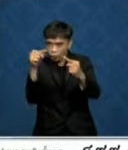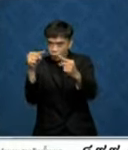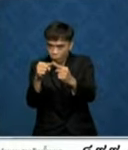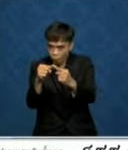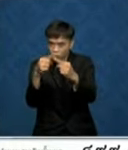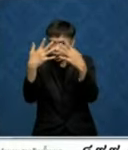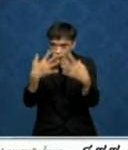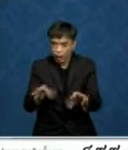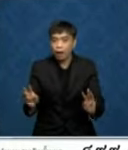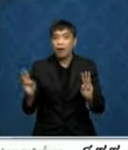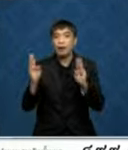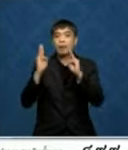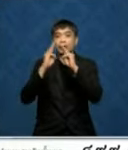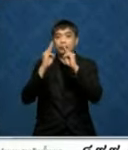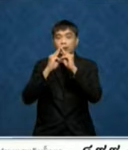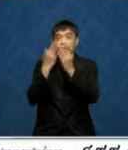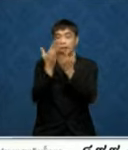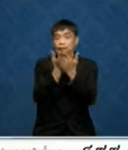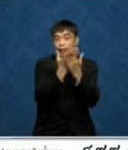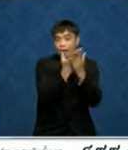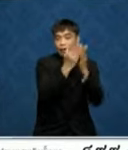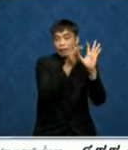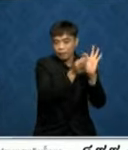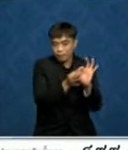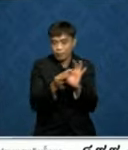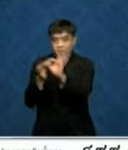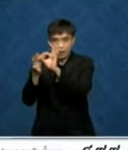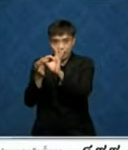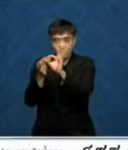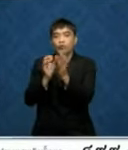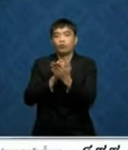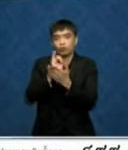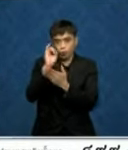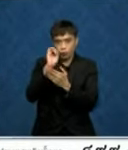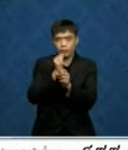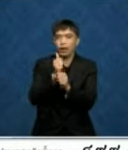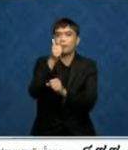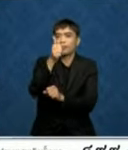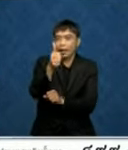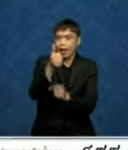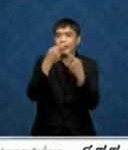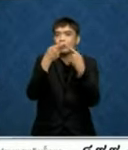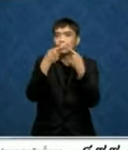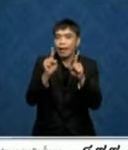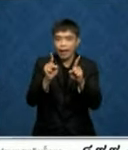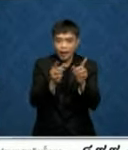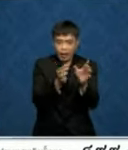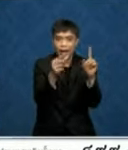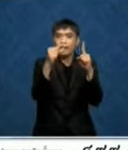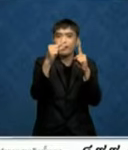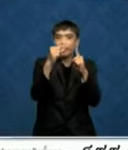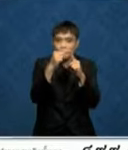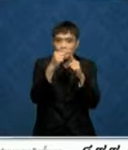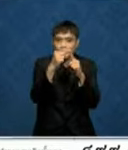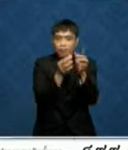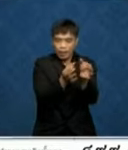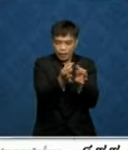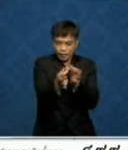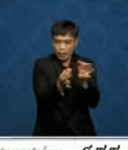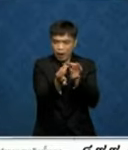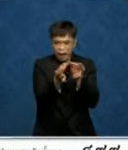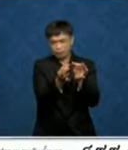าเกิดเป็นหนี้ที่ผูกพันงบประมาณขึ้นมาแต่ท่านประธานครับการให้คำอธิบายแบบนี้มีปัญหาอย่างแน่นอนเ